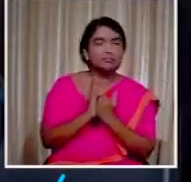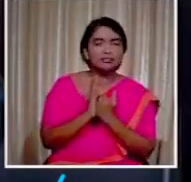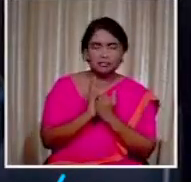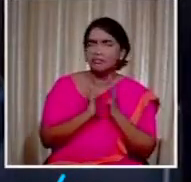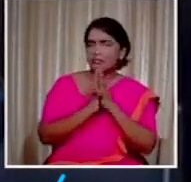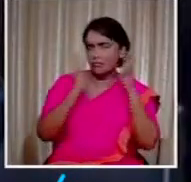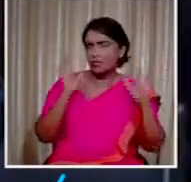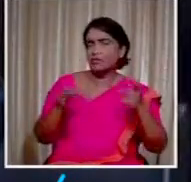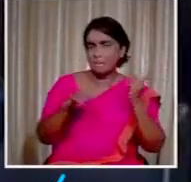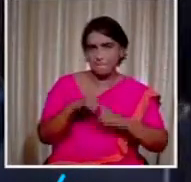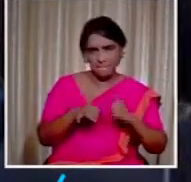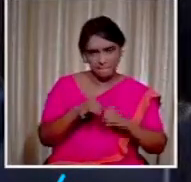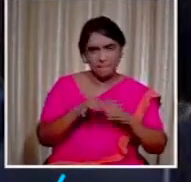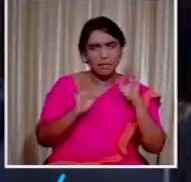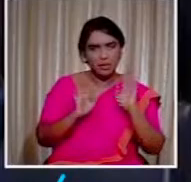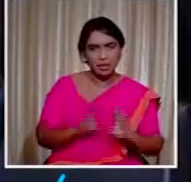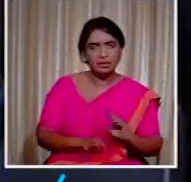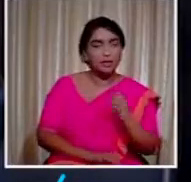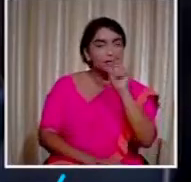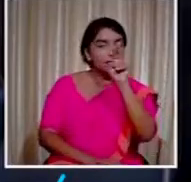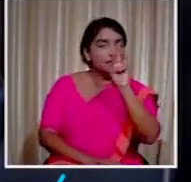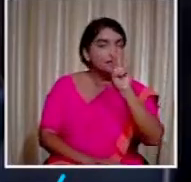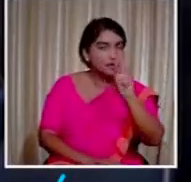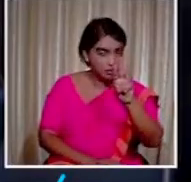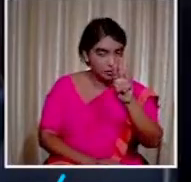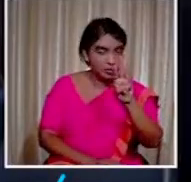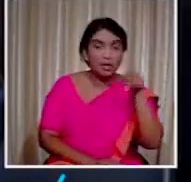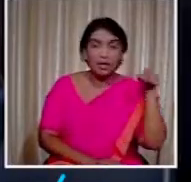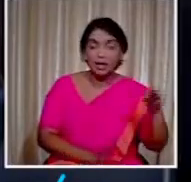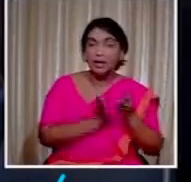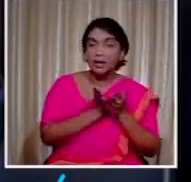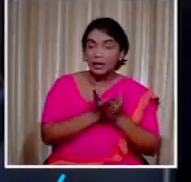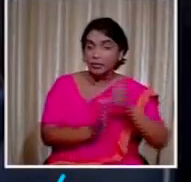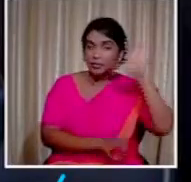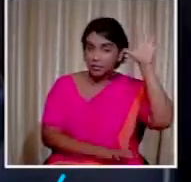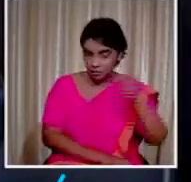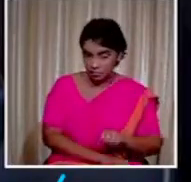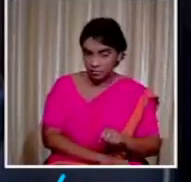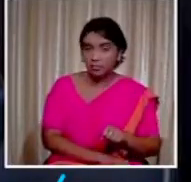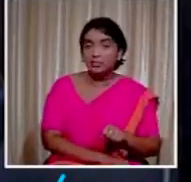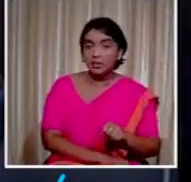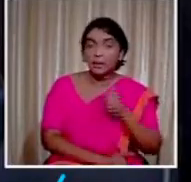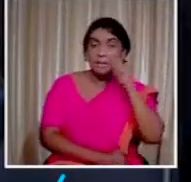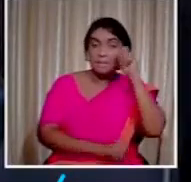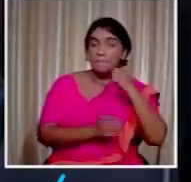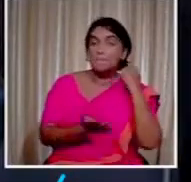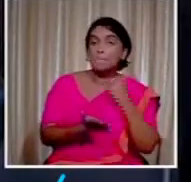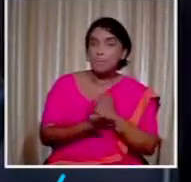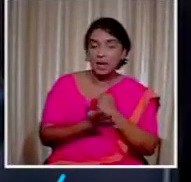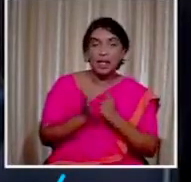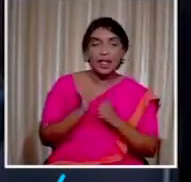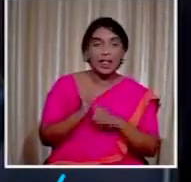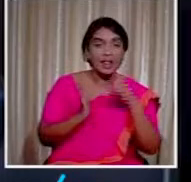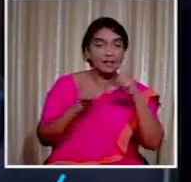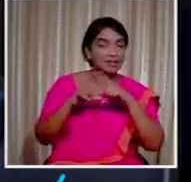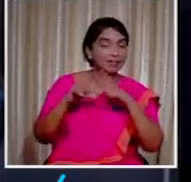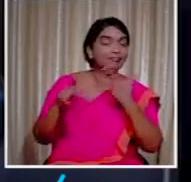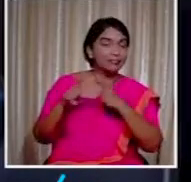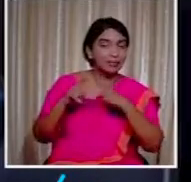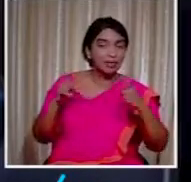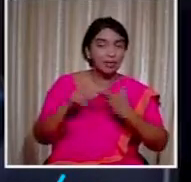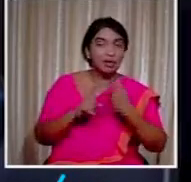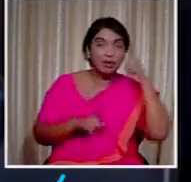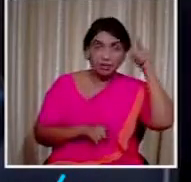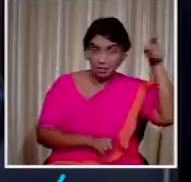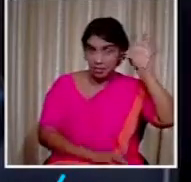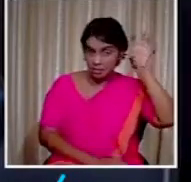බරපතල ප්‍රශ්නයක් තියෙනවා. 23 වෙනිදා මේ නෞකාව ගෙන්වීම පිළිබඳව මහජන බැංකුවෙන් LC එක ඕපන් කරලා අදාළ